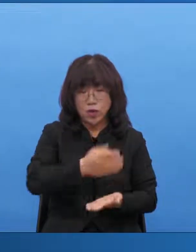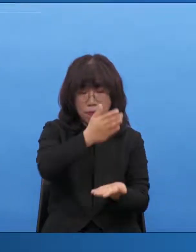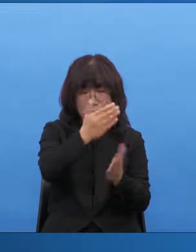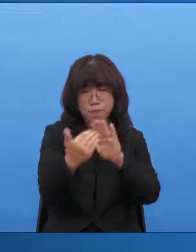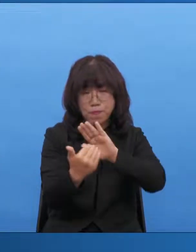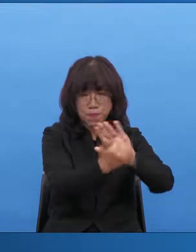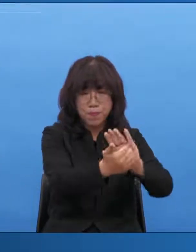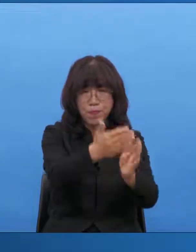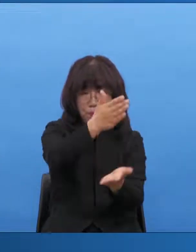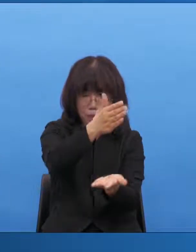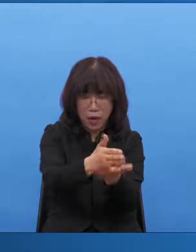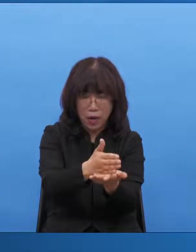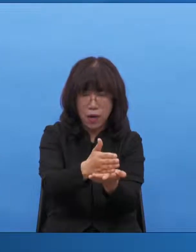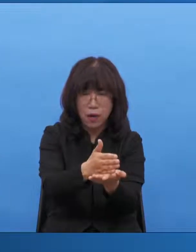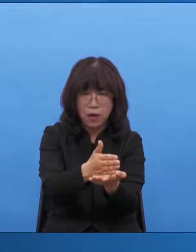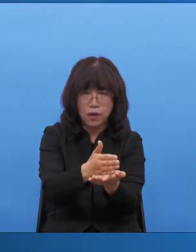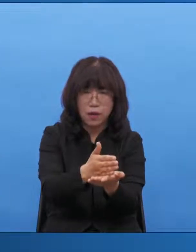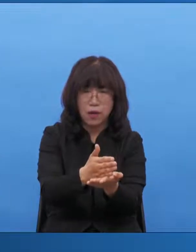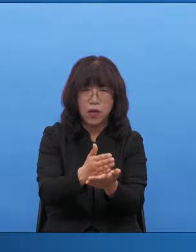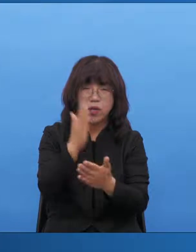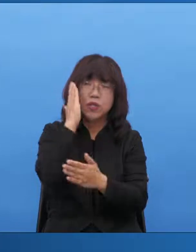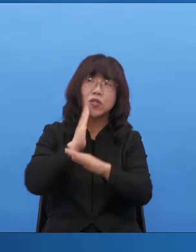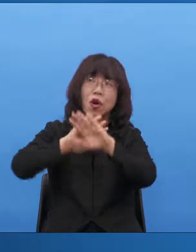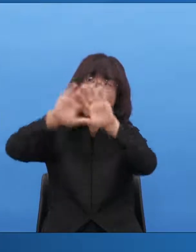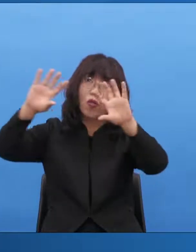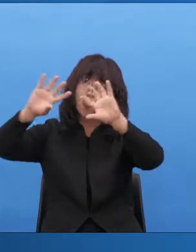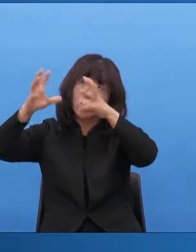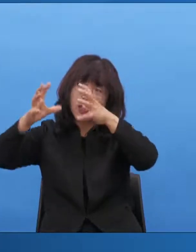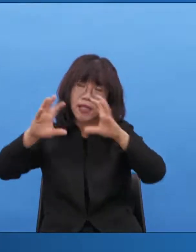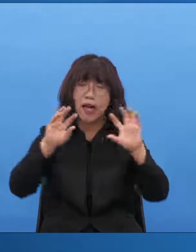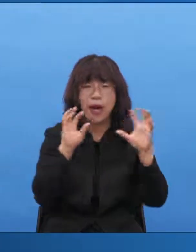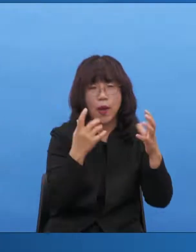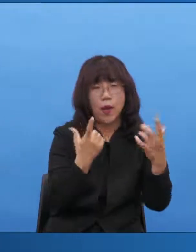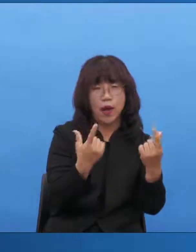car le royaume de Dieu est à ceux qui sont comme eux. »